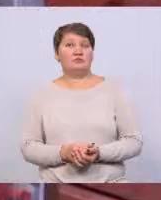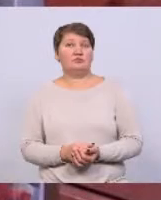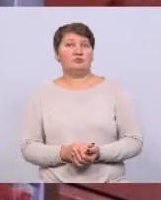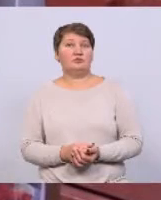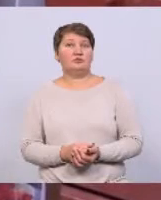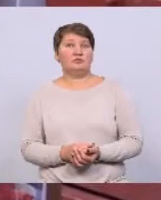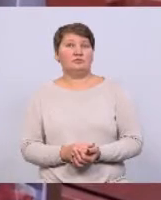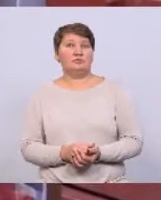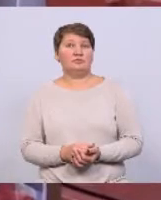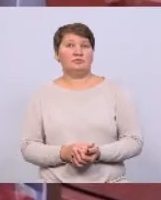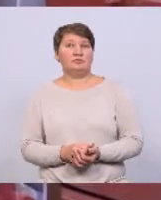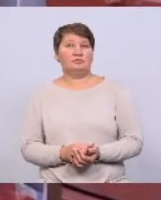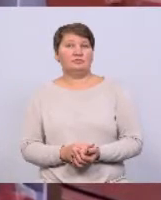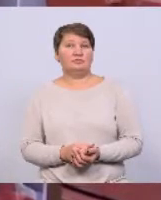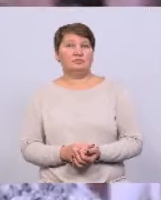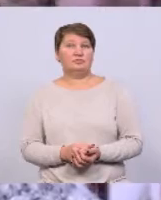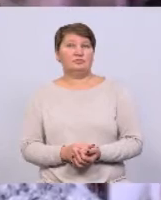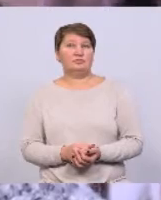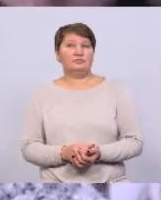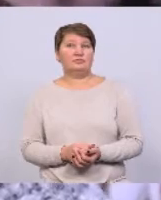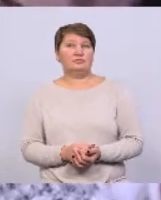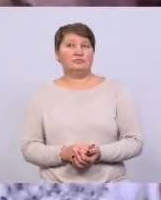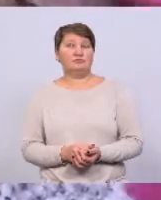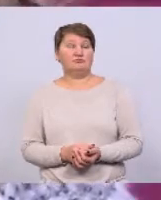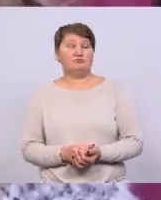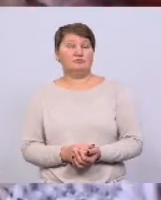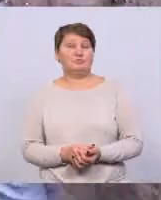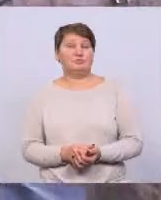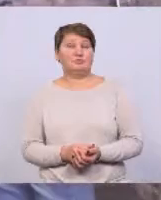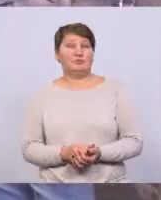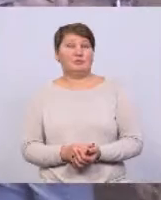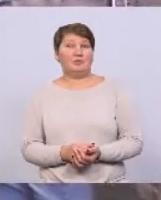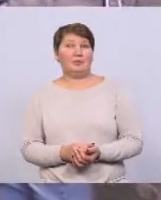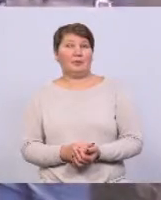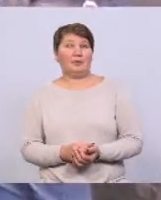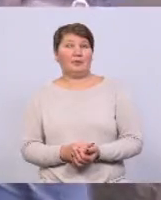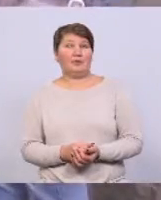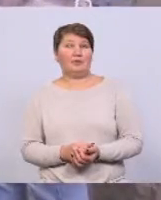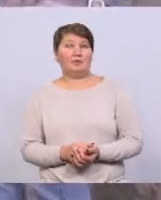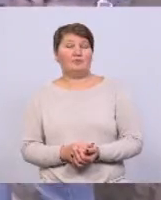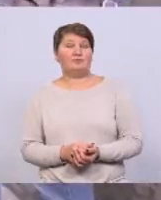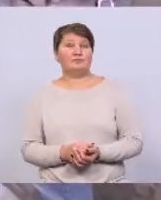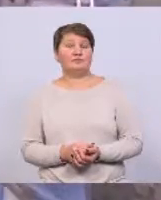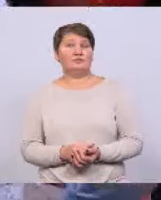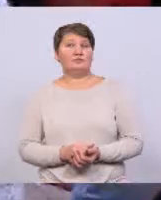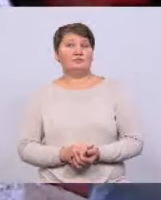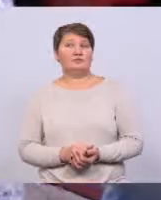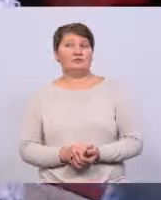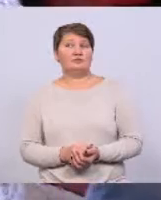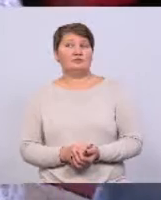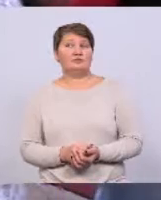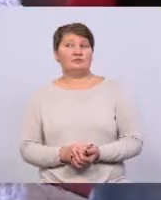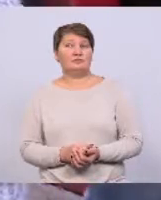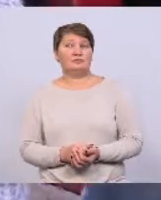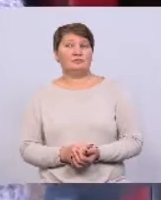реновація». Одеситка Олександра Жовтобрюх не вперше в Івано-Франківську, а в місті живуть її родичі. Каже, франківський її таки здивував. Наприклад,